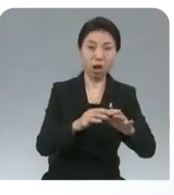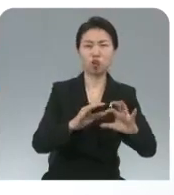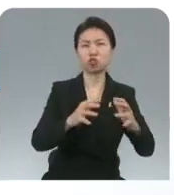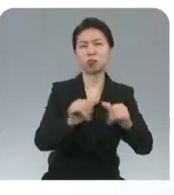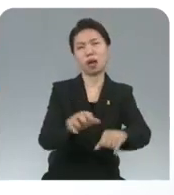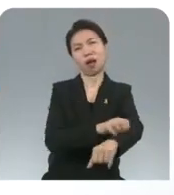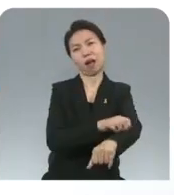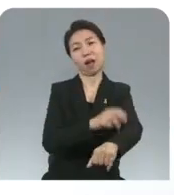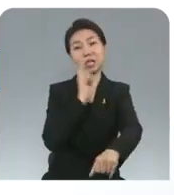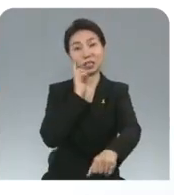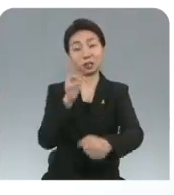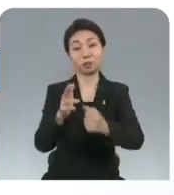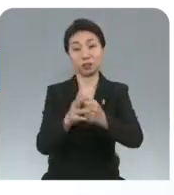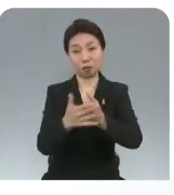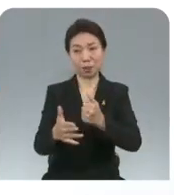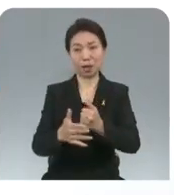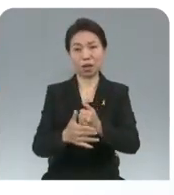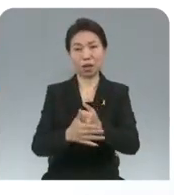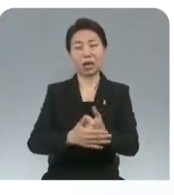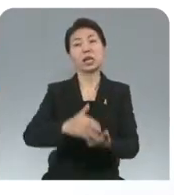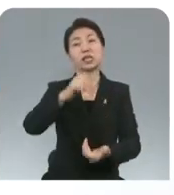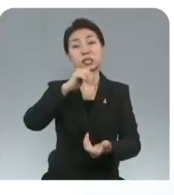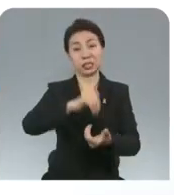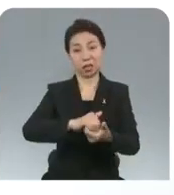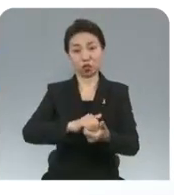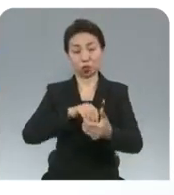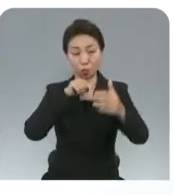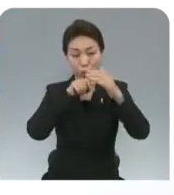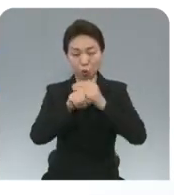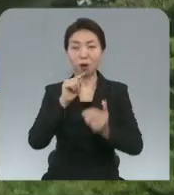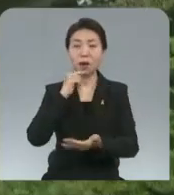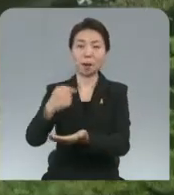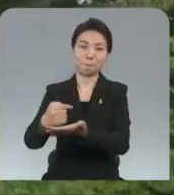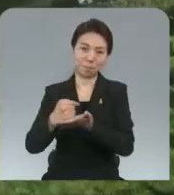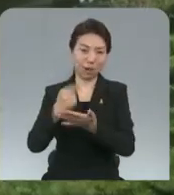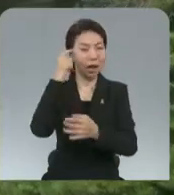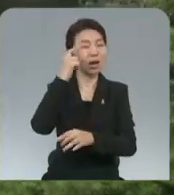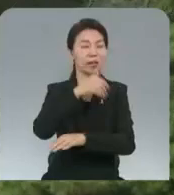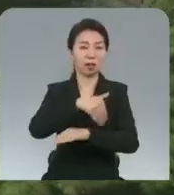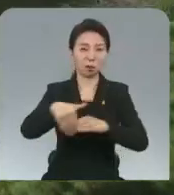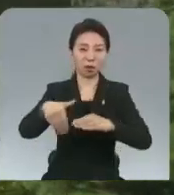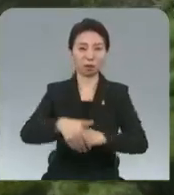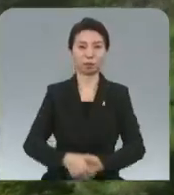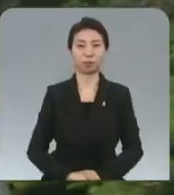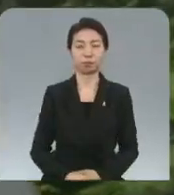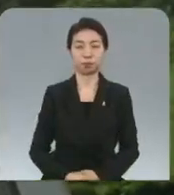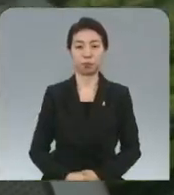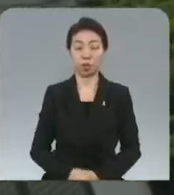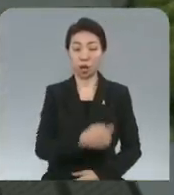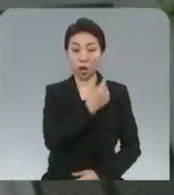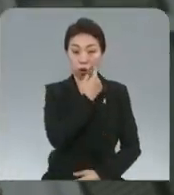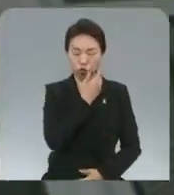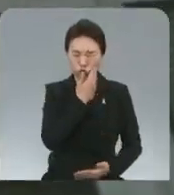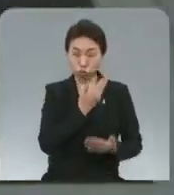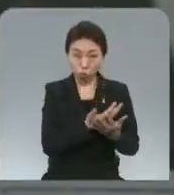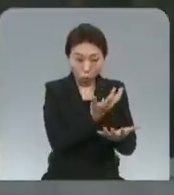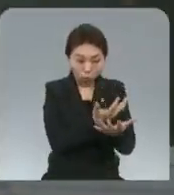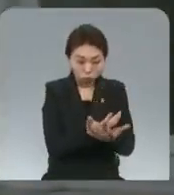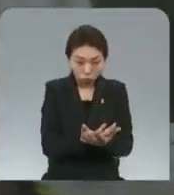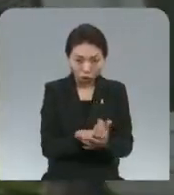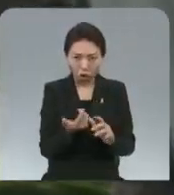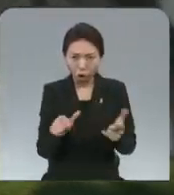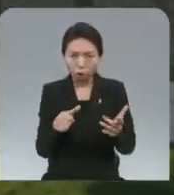осматривать резиденцию в течение 2 часов прием заявок на экскурсии начинается 27 апреля